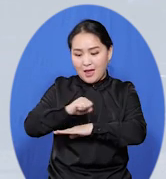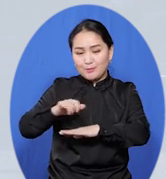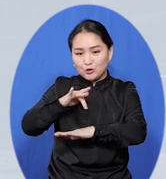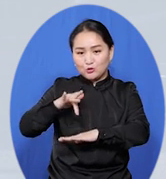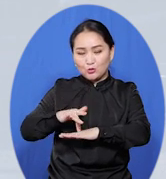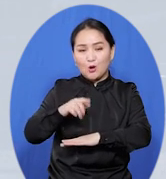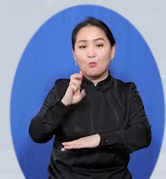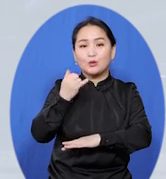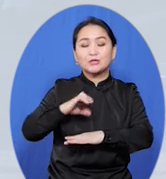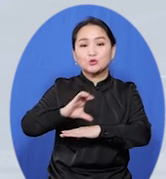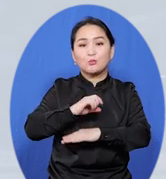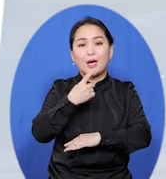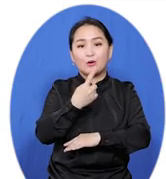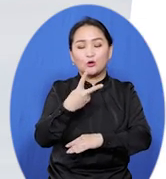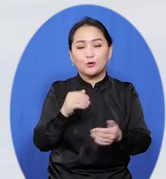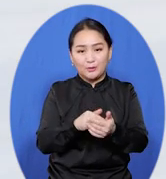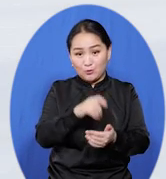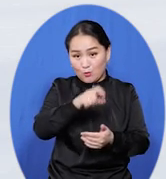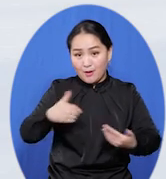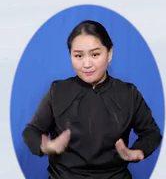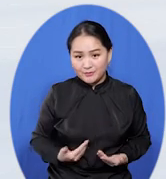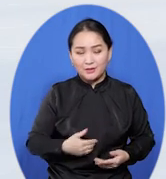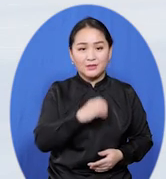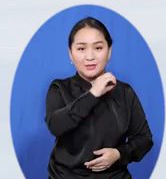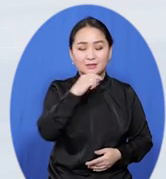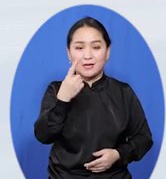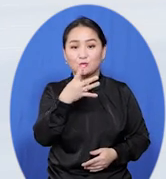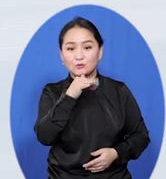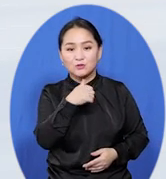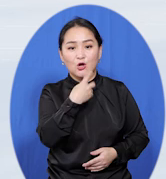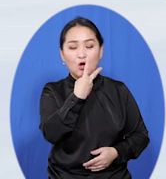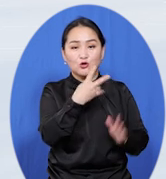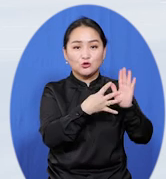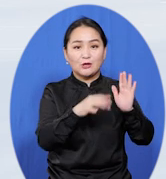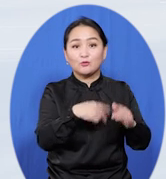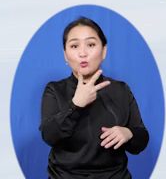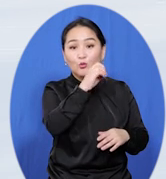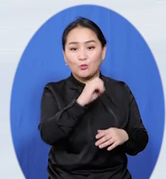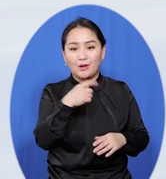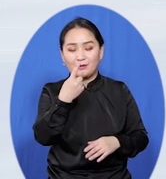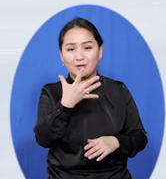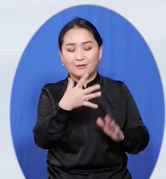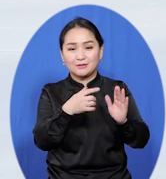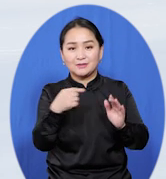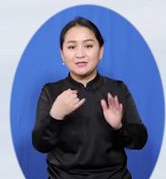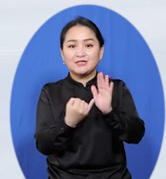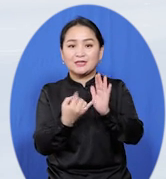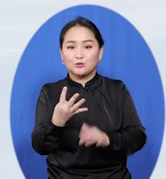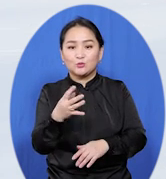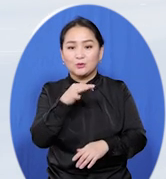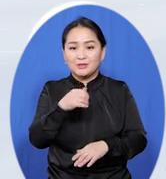сум нь 12000 гаруй хүн амтай. Насны бүтцийн хувьд тэгээс 14 насны хүүхэд 21.3%, 15-64 насны хүн